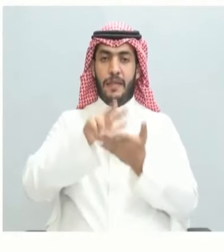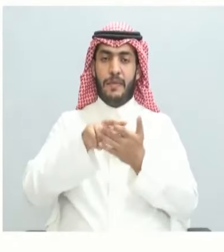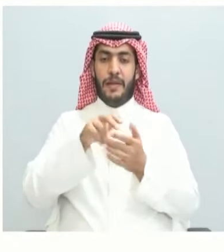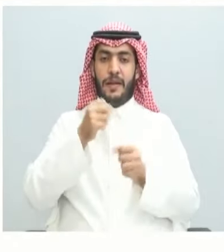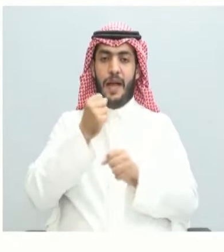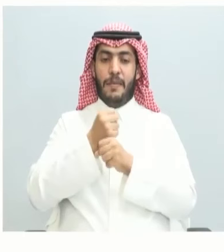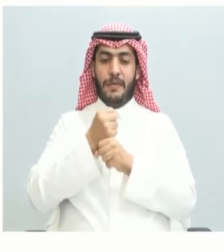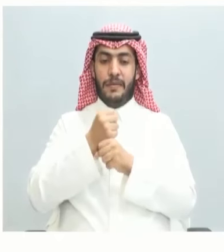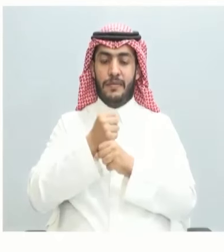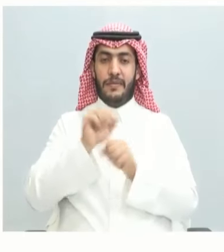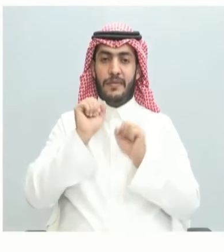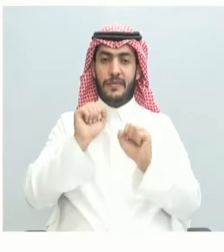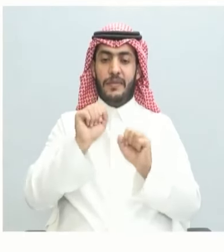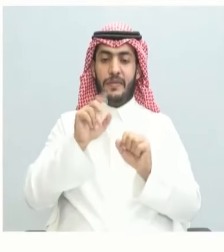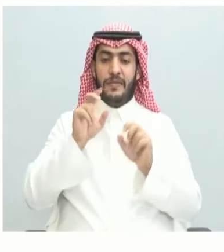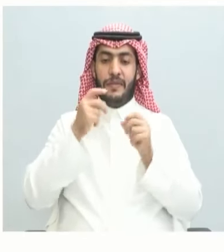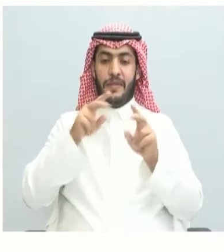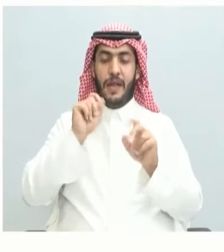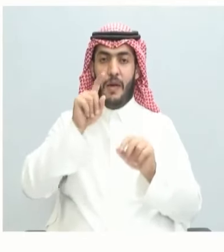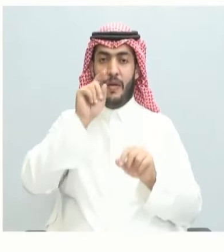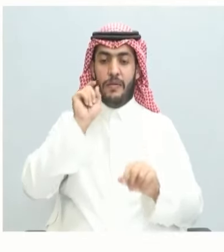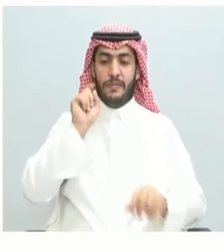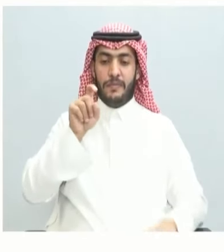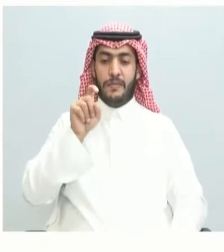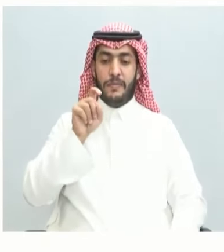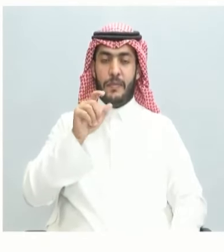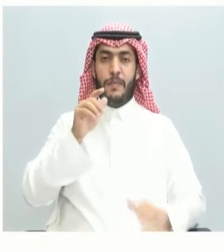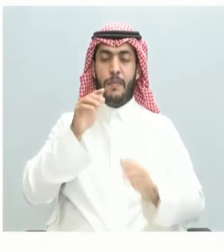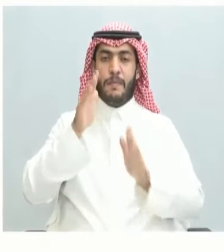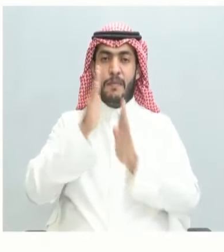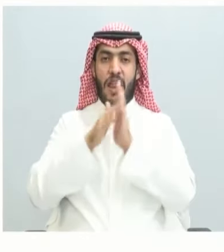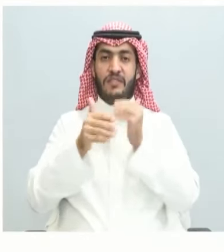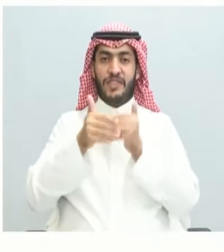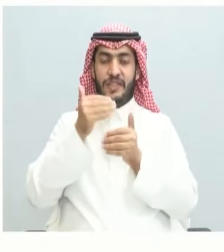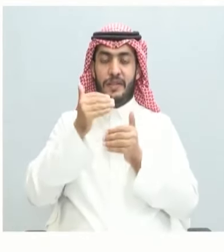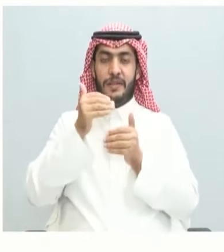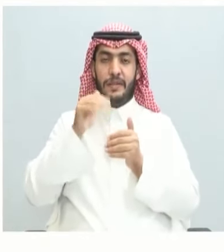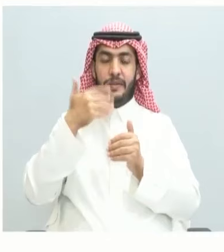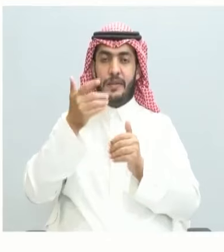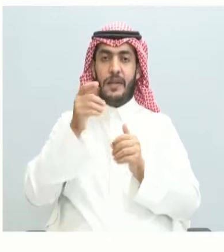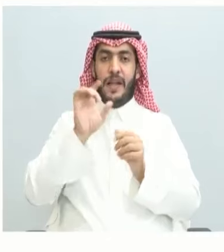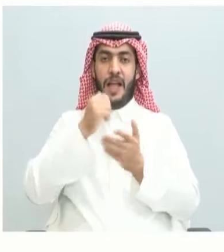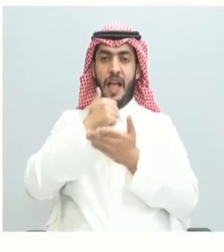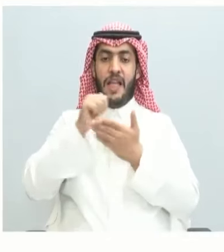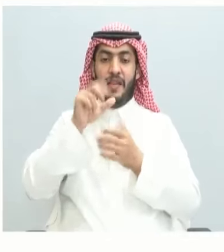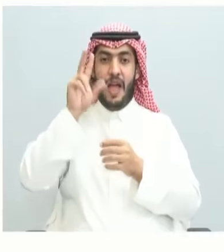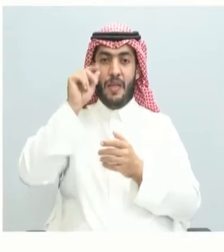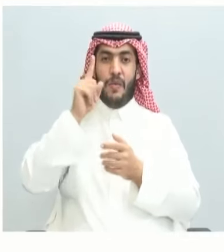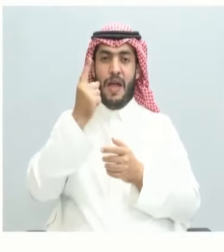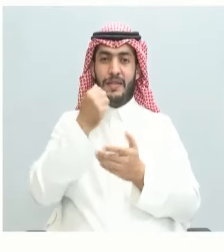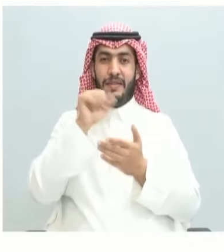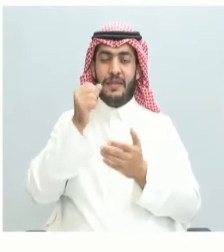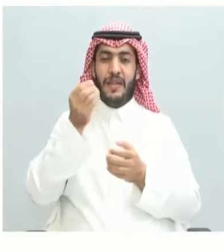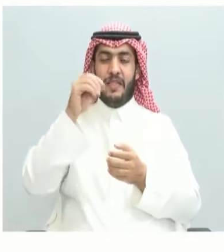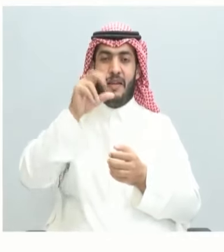عملي خاص طبعا في البدايه نقوم بالذهاب الى ملف جديد وبعدها نقوم بحذف الكائن القط واحد